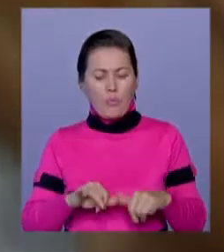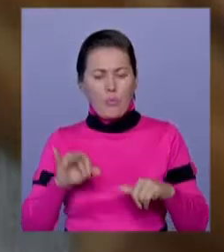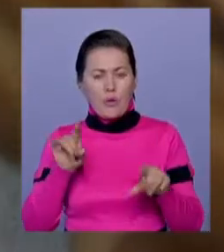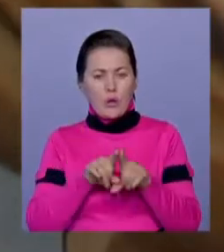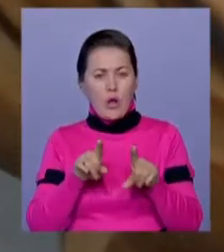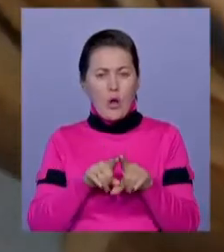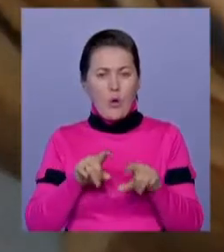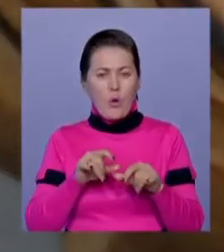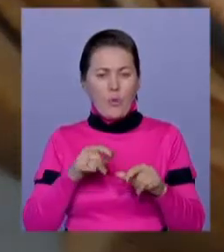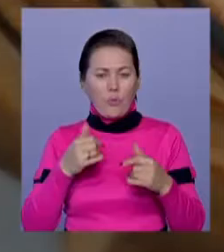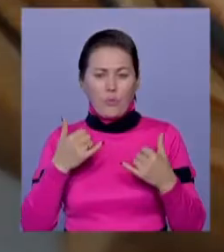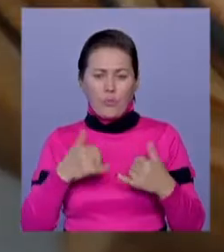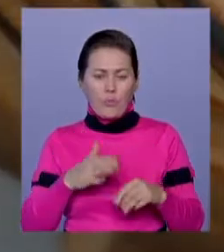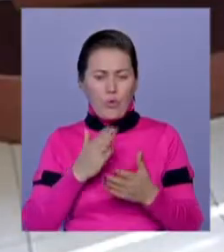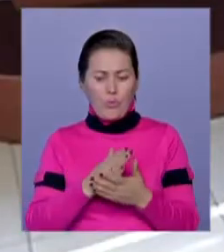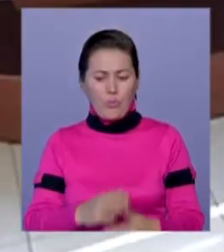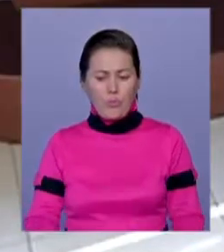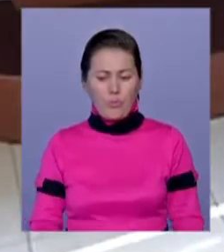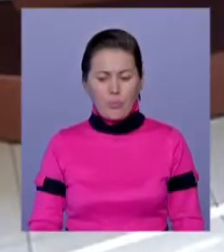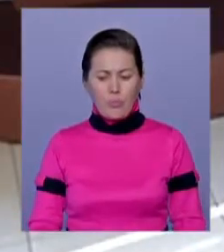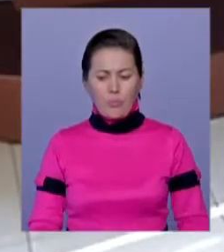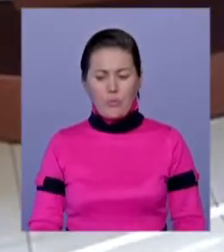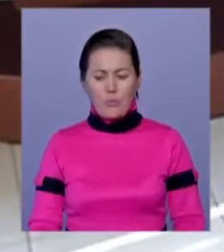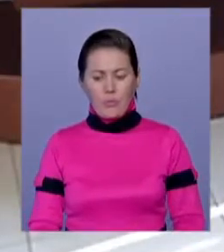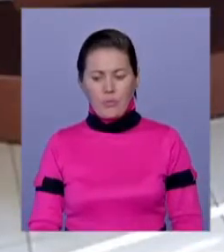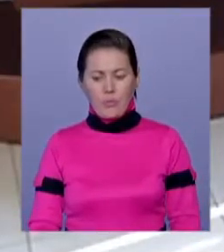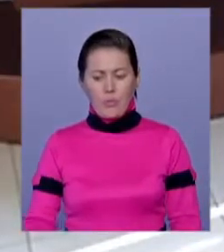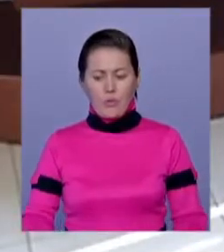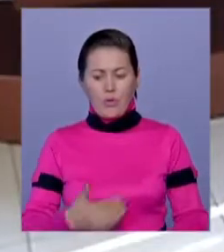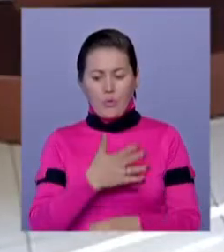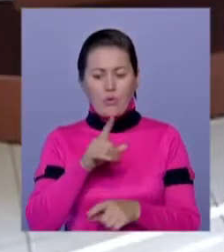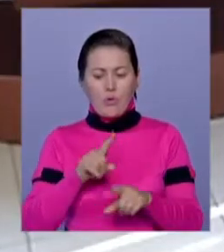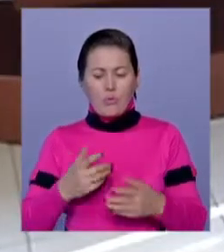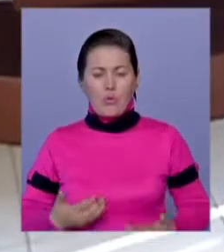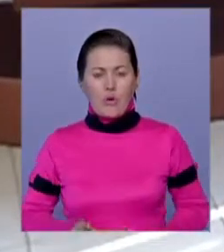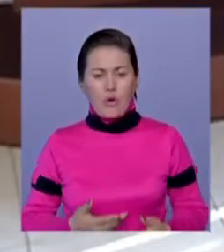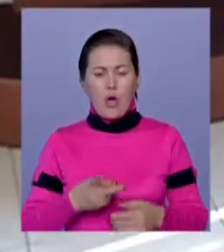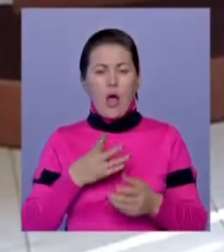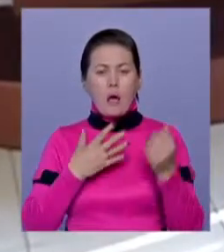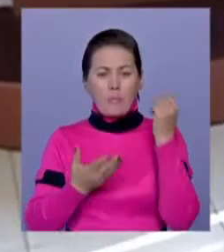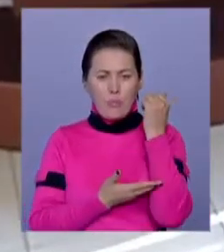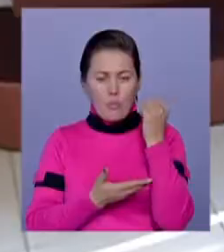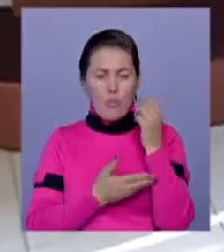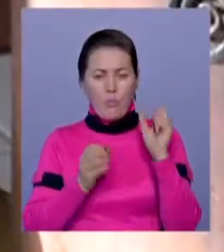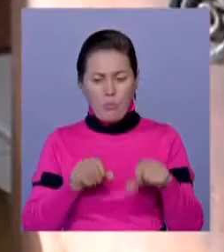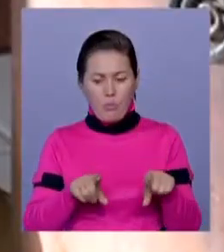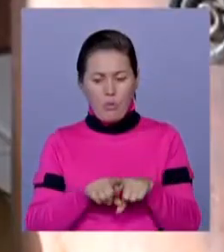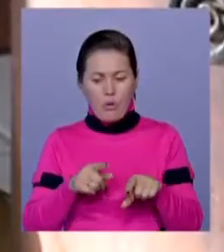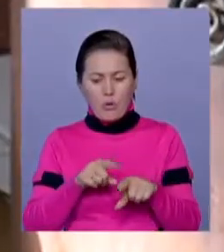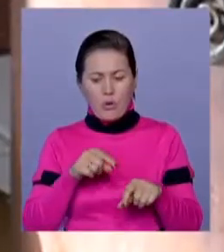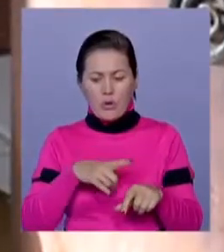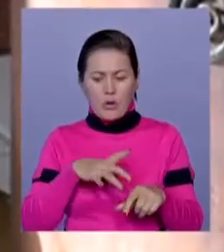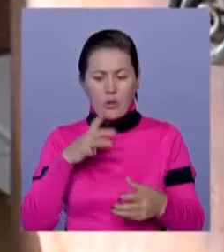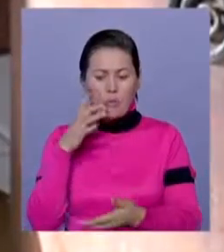әрі тамсанасың. Асадал деген осындай тұрмыстық бұйым болған. Мон тақтайдан да жасайтын, бірақ мынау енді терек ағашы